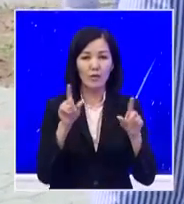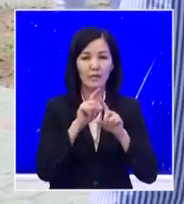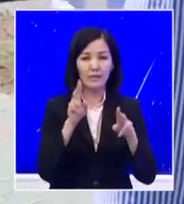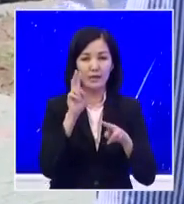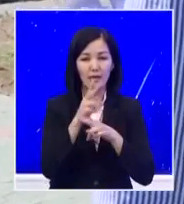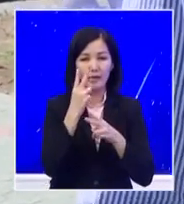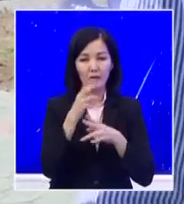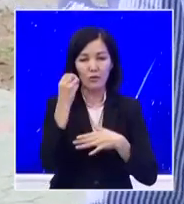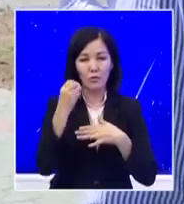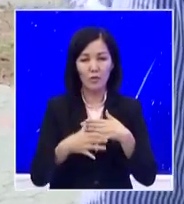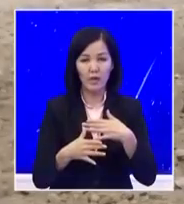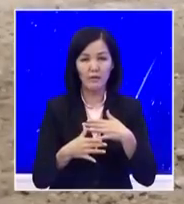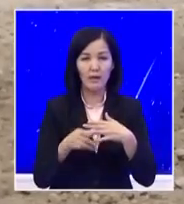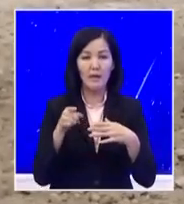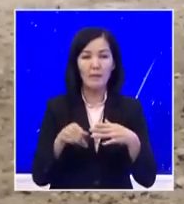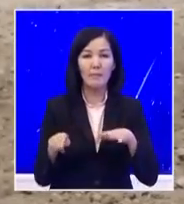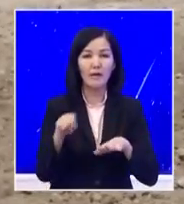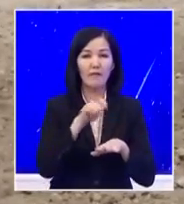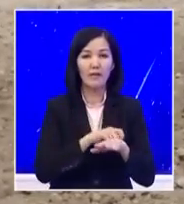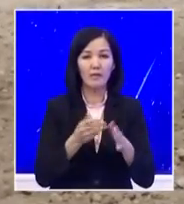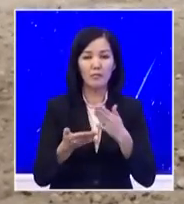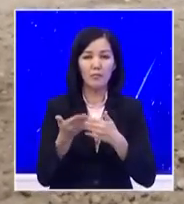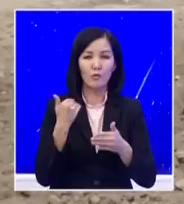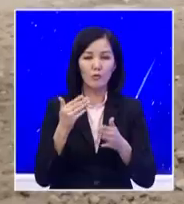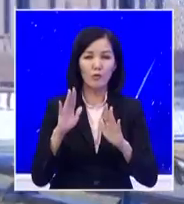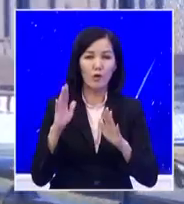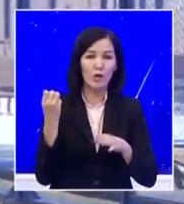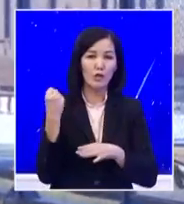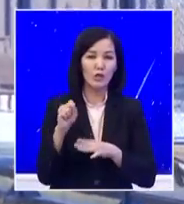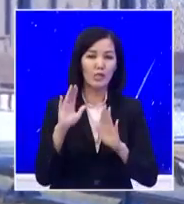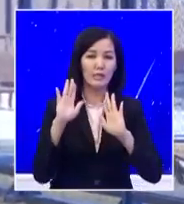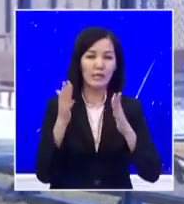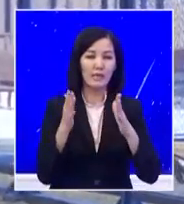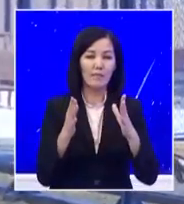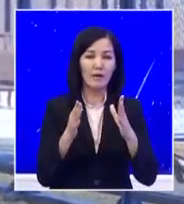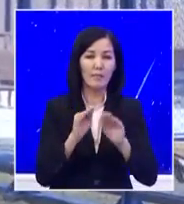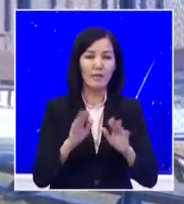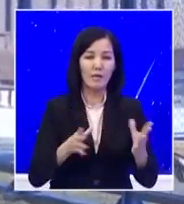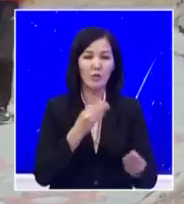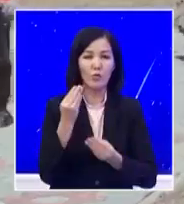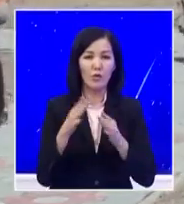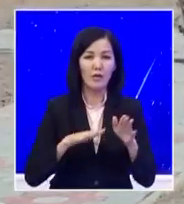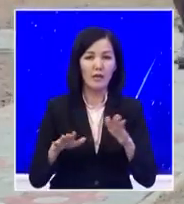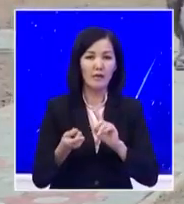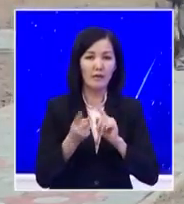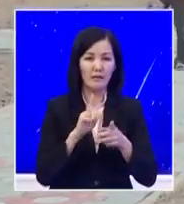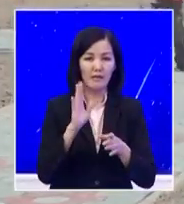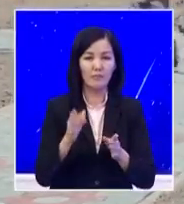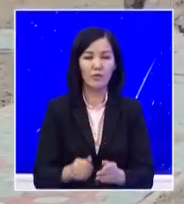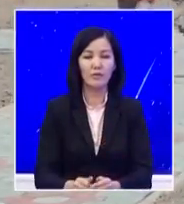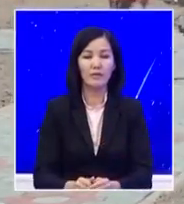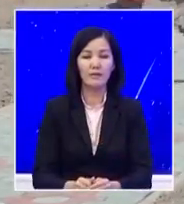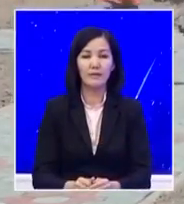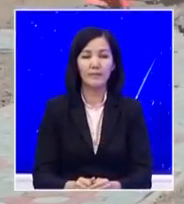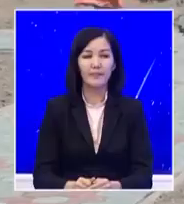қарады. Аудан орталығындағы 1000 шаршы метрлік бұрынғы жеңіс саябағы енді балалар ойын алаңына айналмақ. Работа